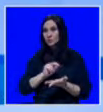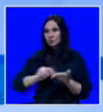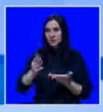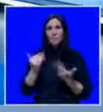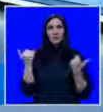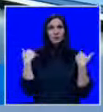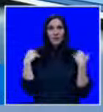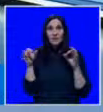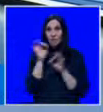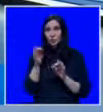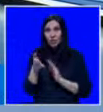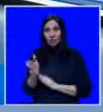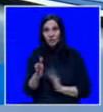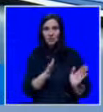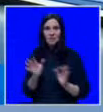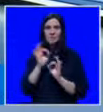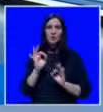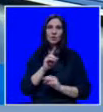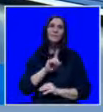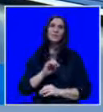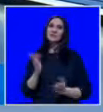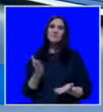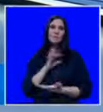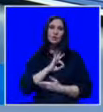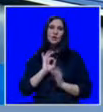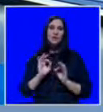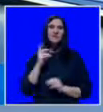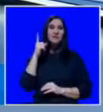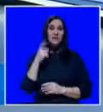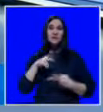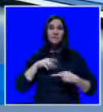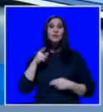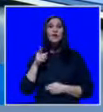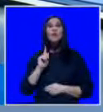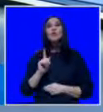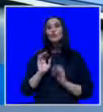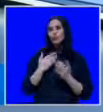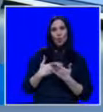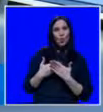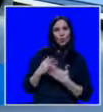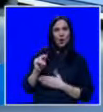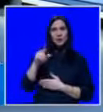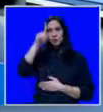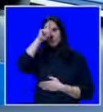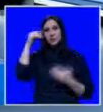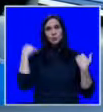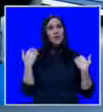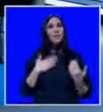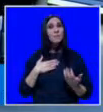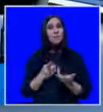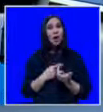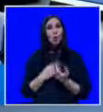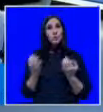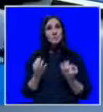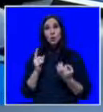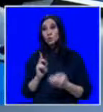без студента въобще да отиш? Не, никога не сме получавали такива сигнали. Нека да се върна към това, което казахте току-що. Софийския университет има няколко специалности, в